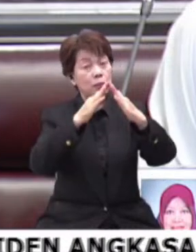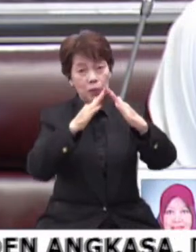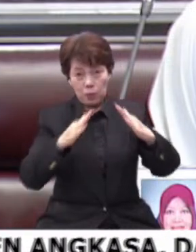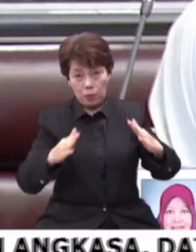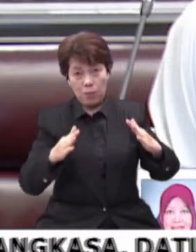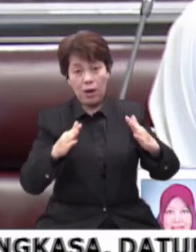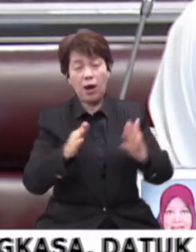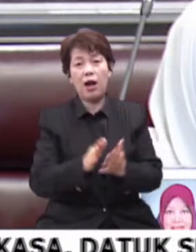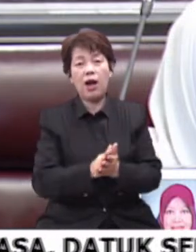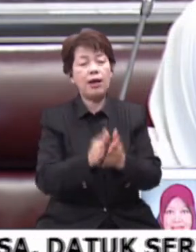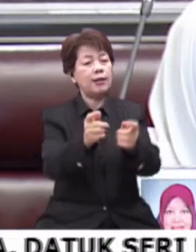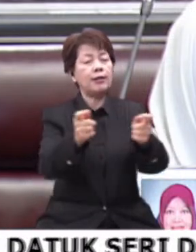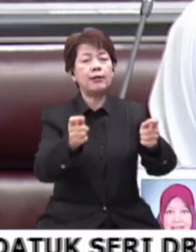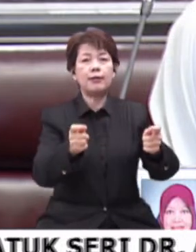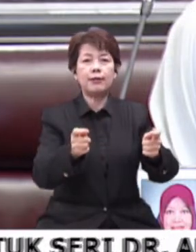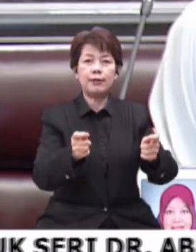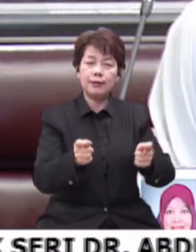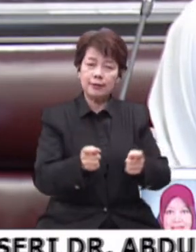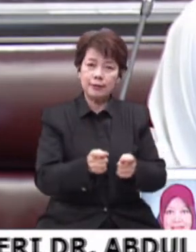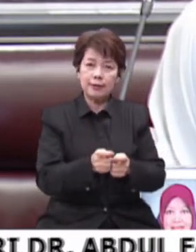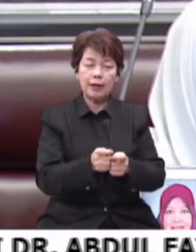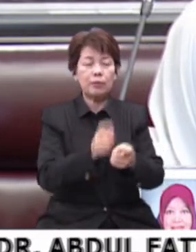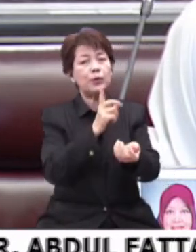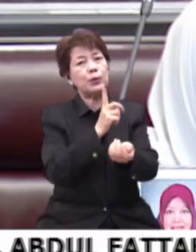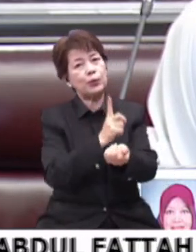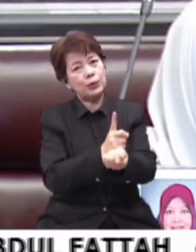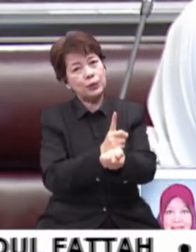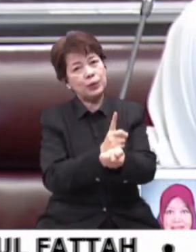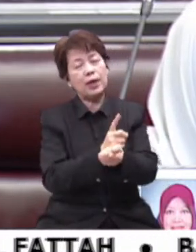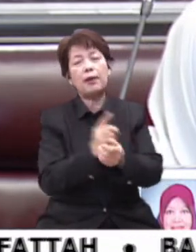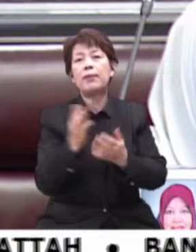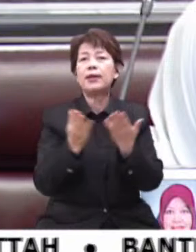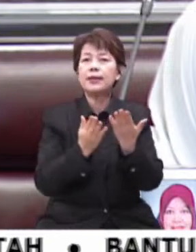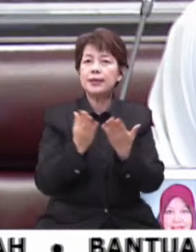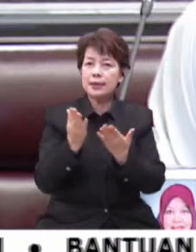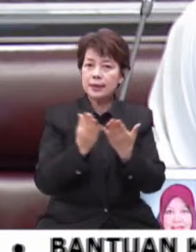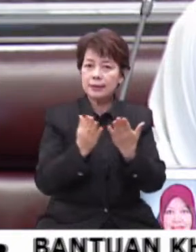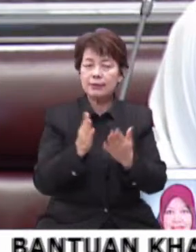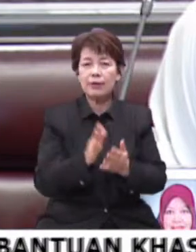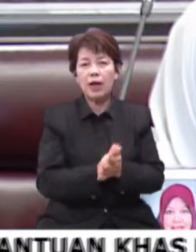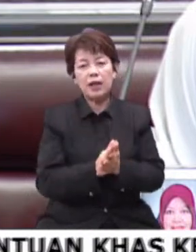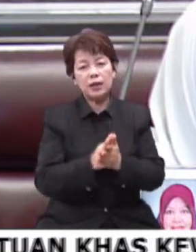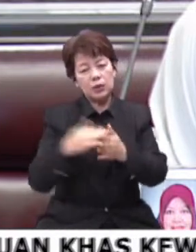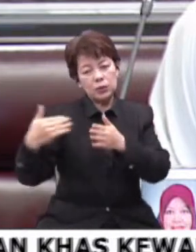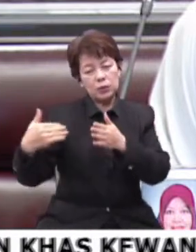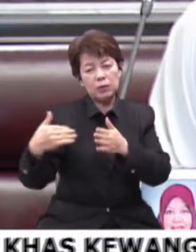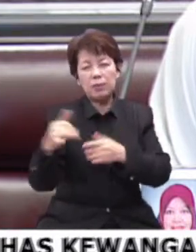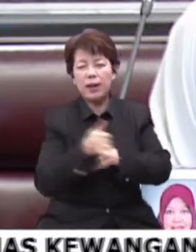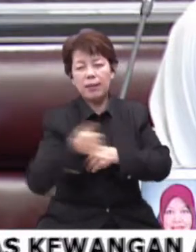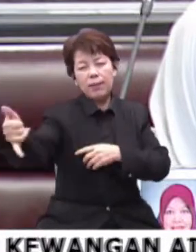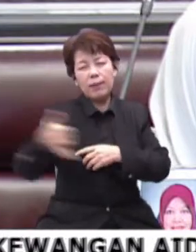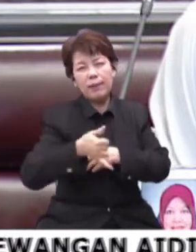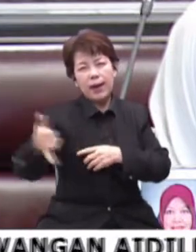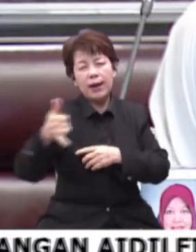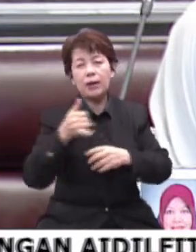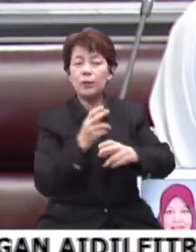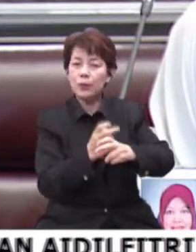tempat yang bersesuaian untuk dokter yang berhemat supaya tidak jauh berulang kali